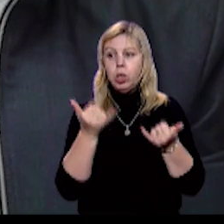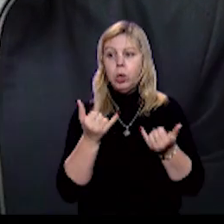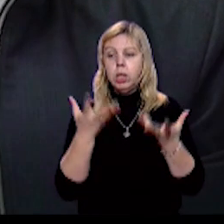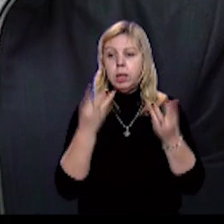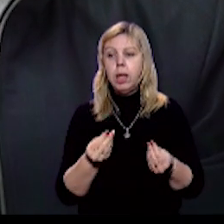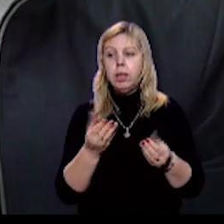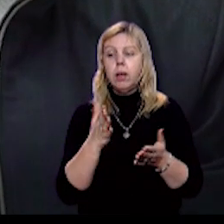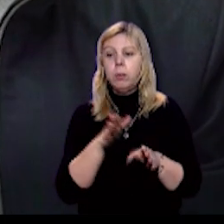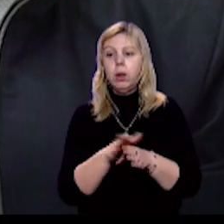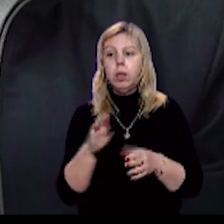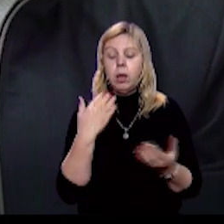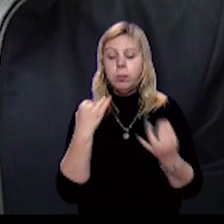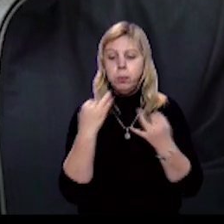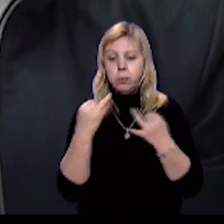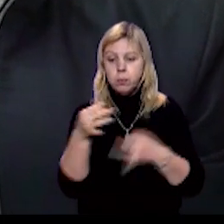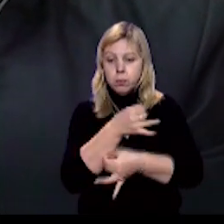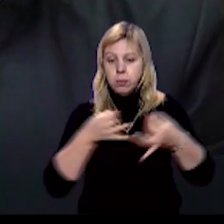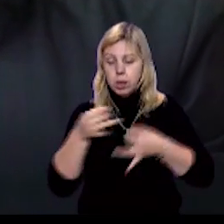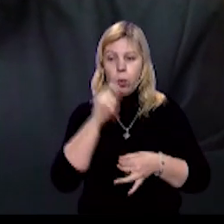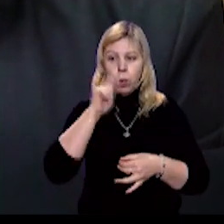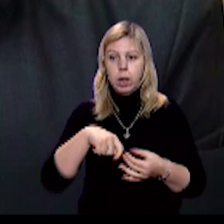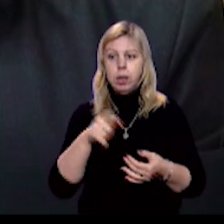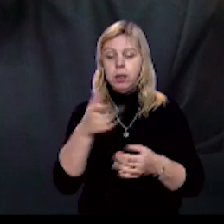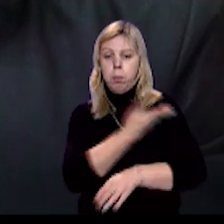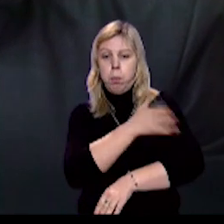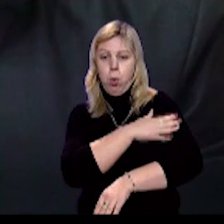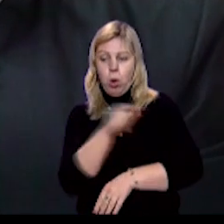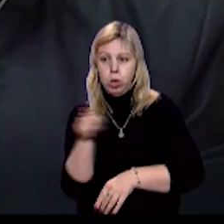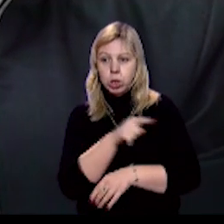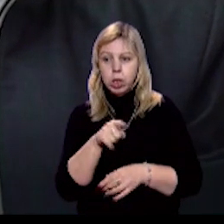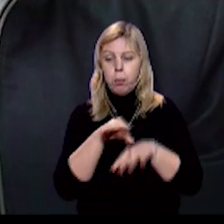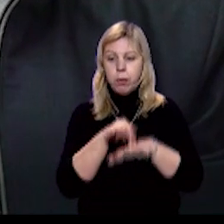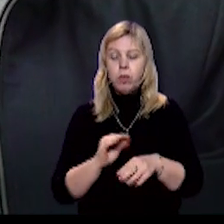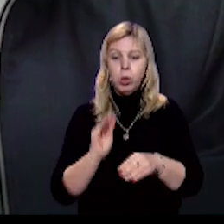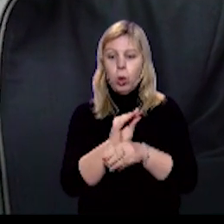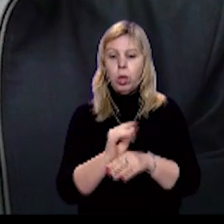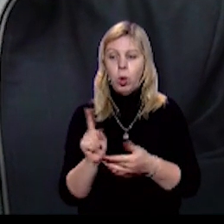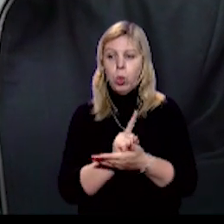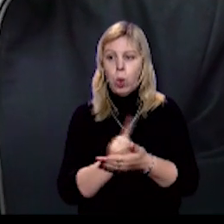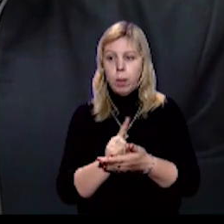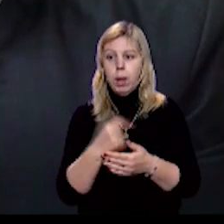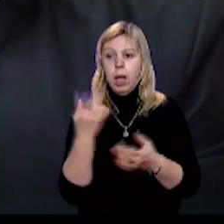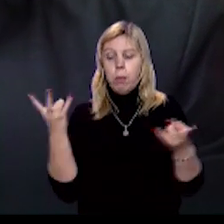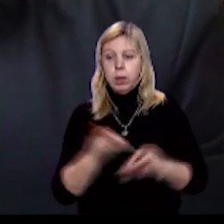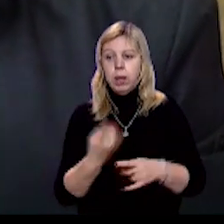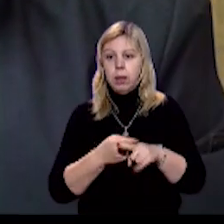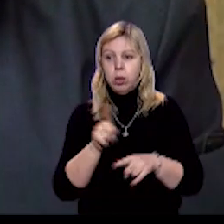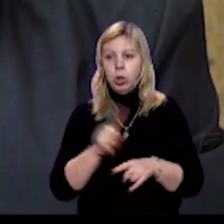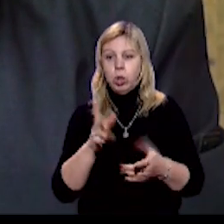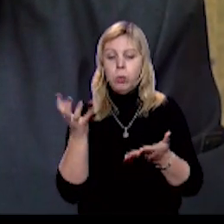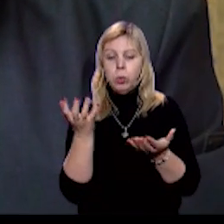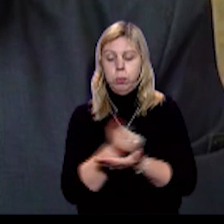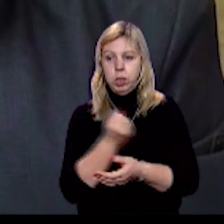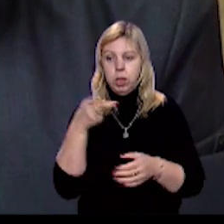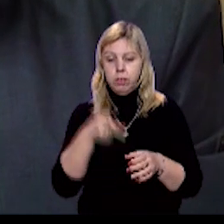Сьогоднішній день відбуваються перемовини українського уряду з урядом Польщі про виділення додаткової квоти. Ну, потреба для того, щоб успішно